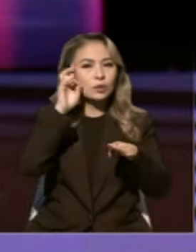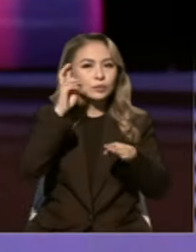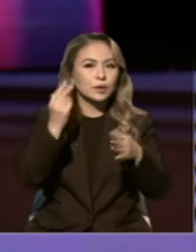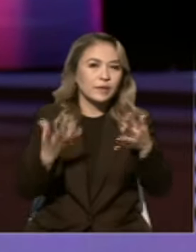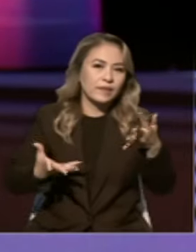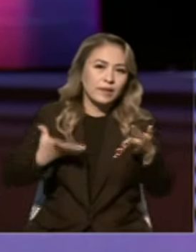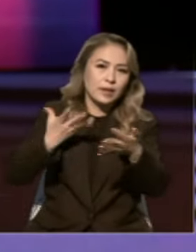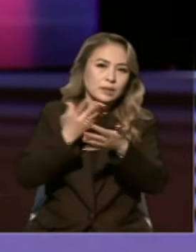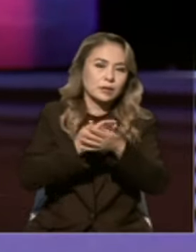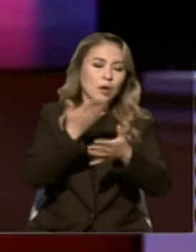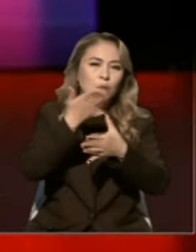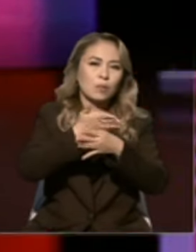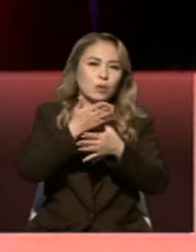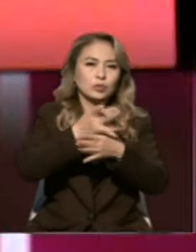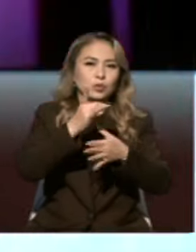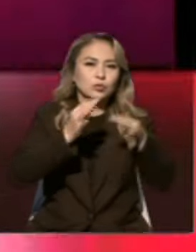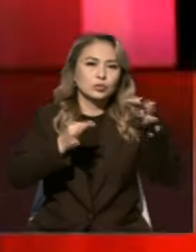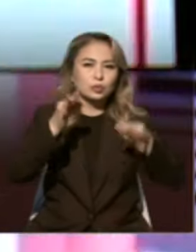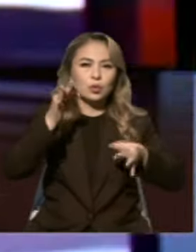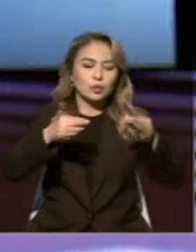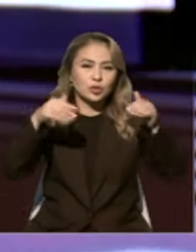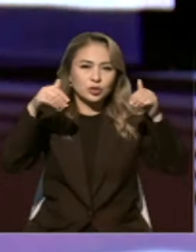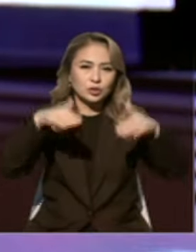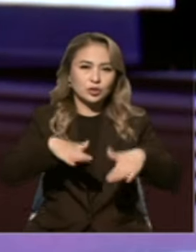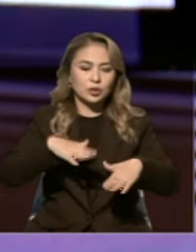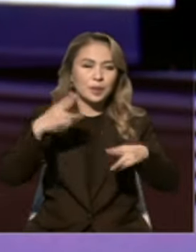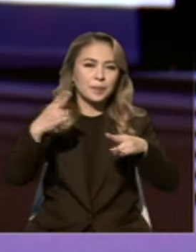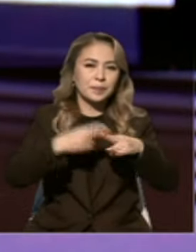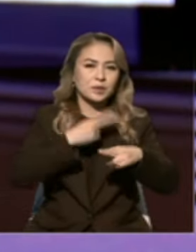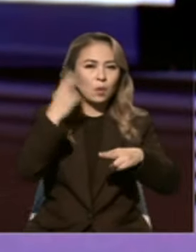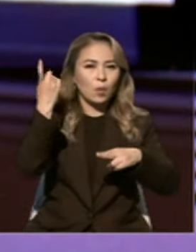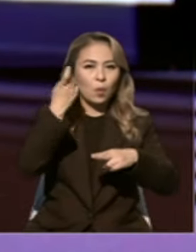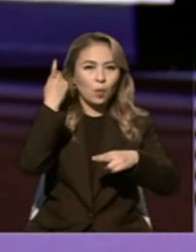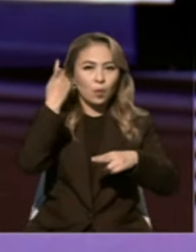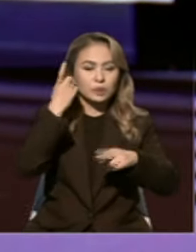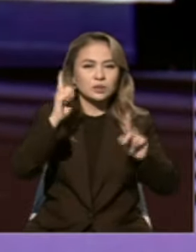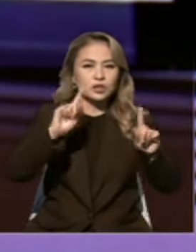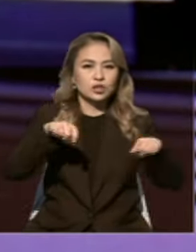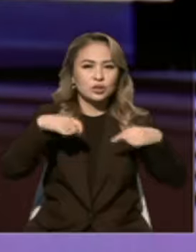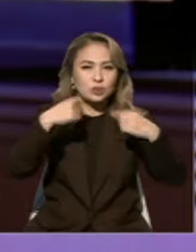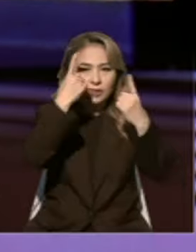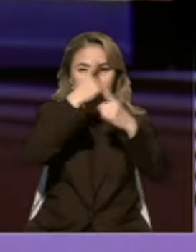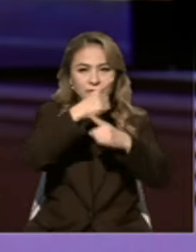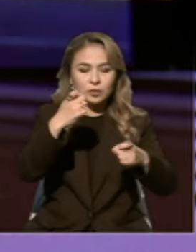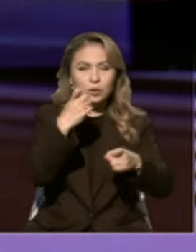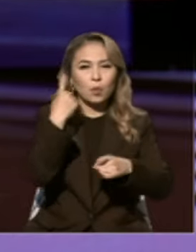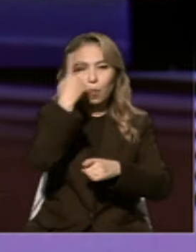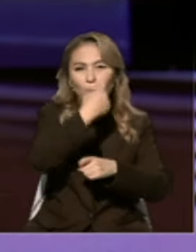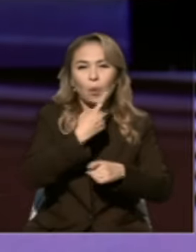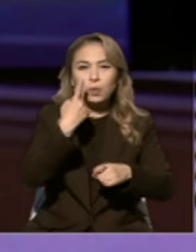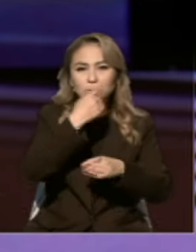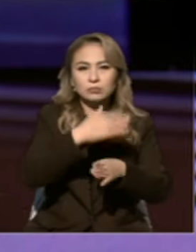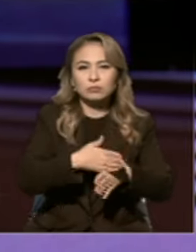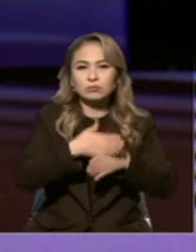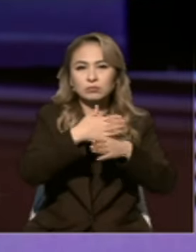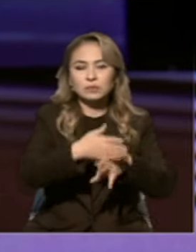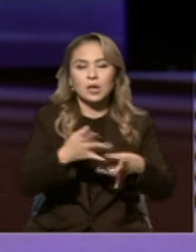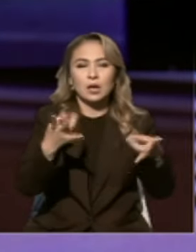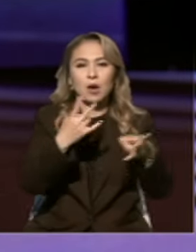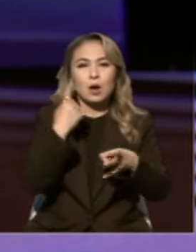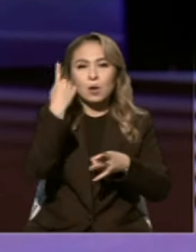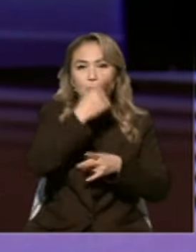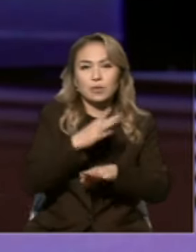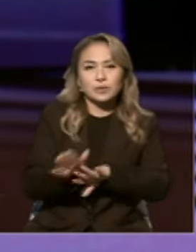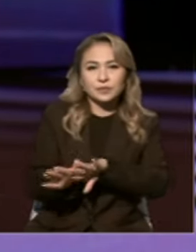бөлу үшін оны соттың шешімімен иесіз деп жариялап, одан кейін ол бір жыл тұру керек екен. Бір жылдан кейін барып